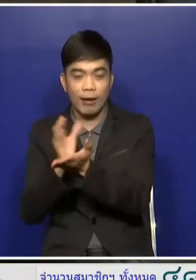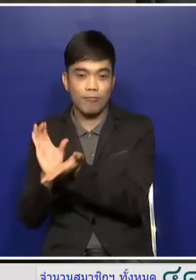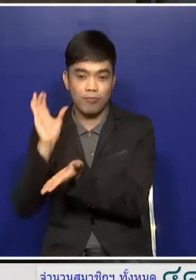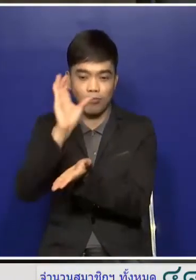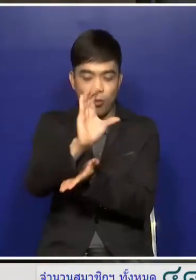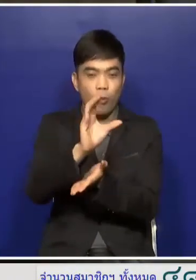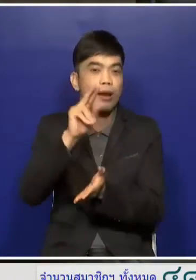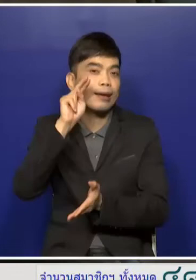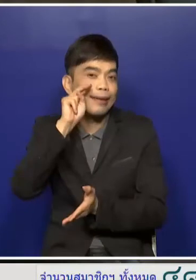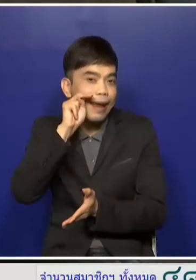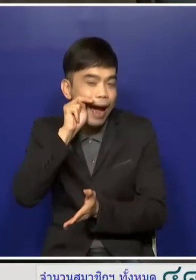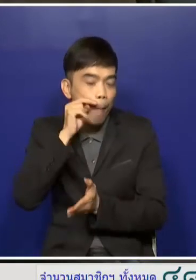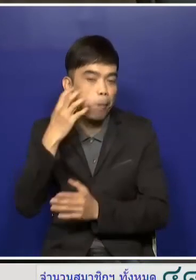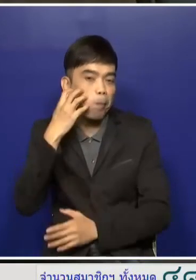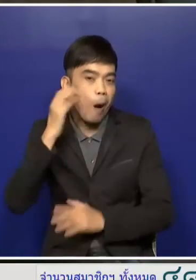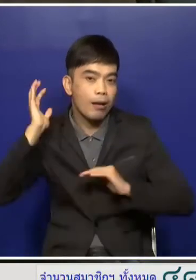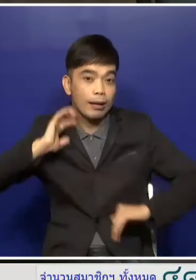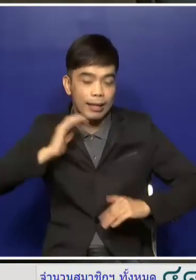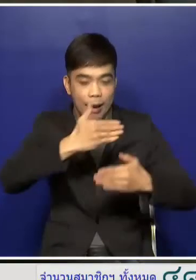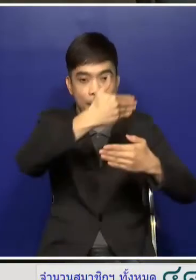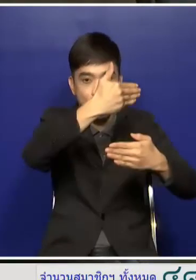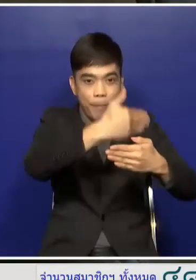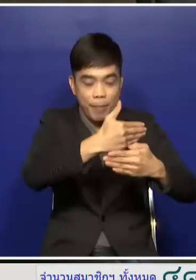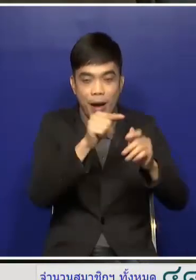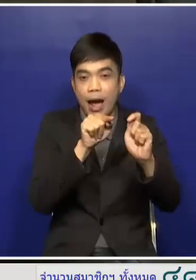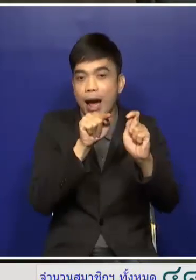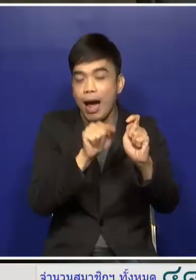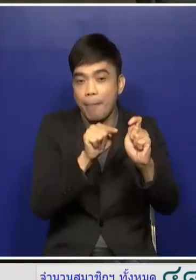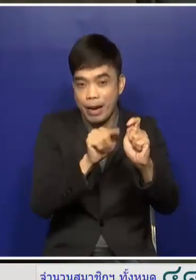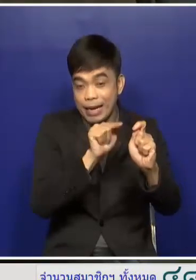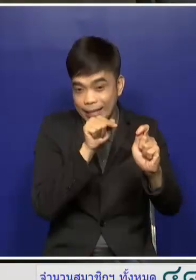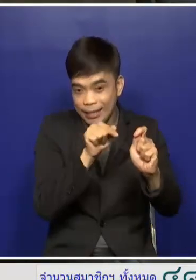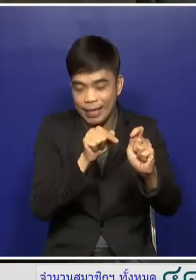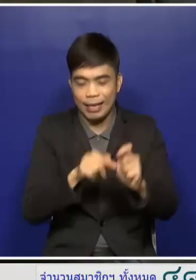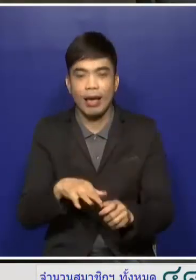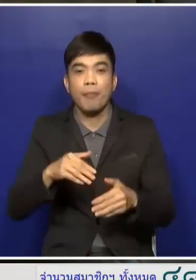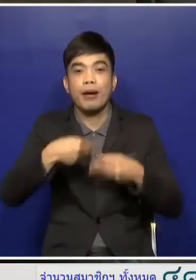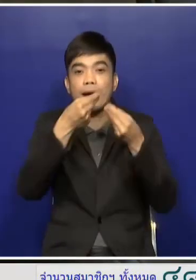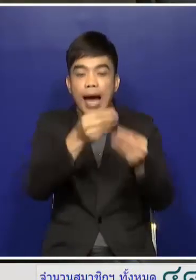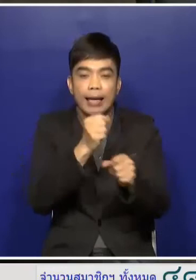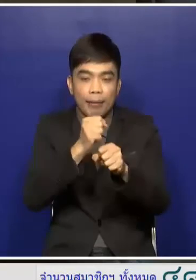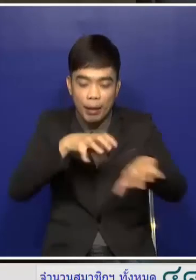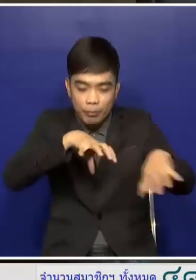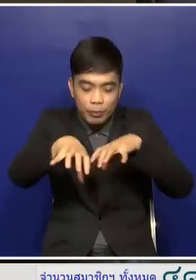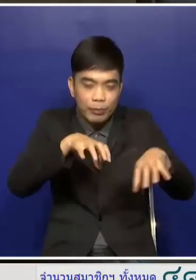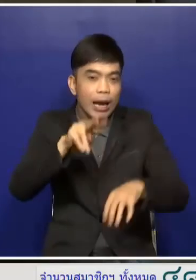ายแก้มลิงห้วยสุที่ตำบลโพไซเพื่อจะได้น้ำทำประปาให้กับพี่น้องเกษตรกร